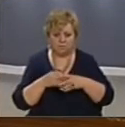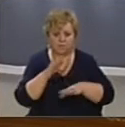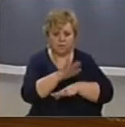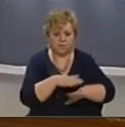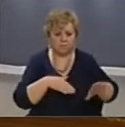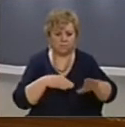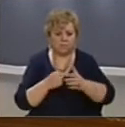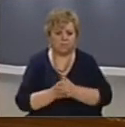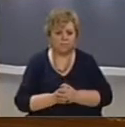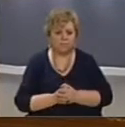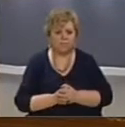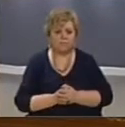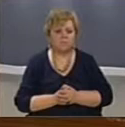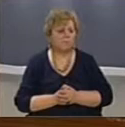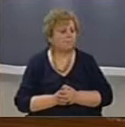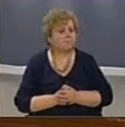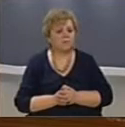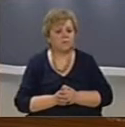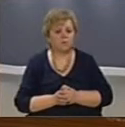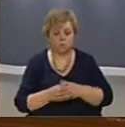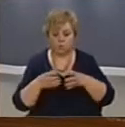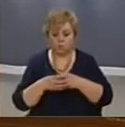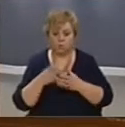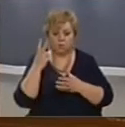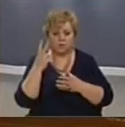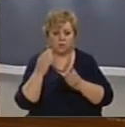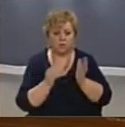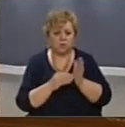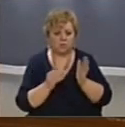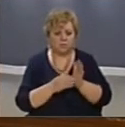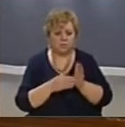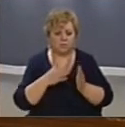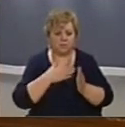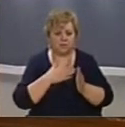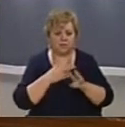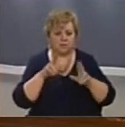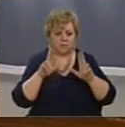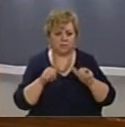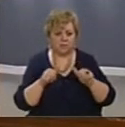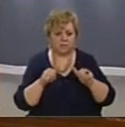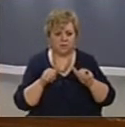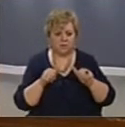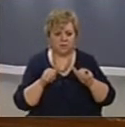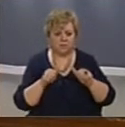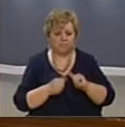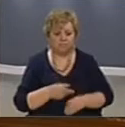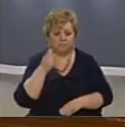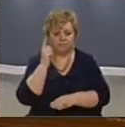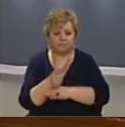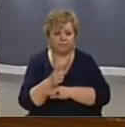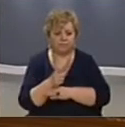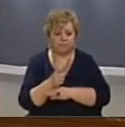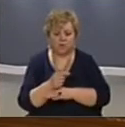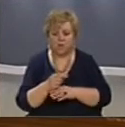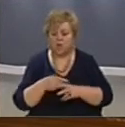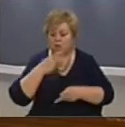parlamentar hetues, është një duplifikim i dy mekanizmave, dhe unë mendoj derisa ne kemi mundësi që të autorizojmë një